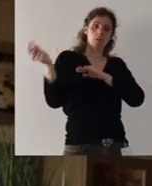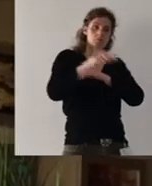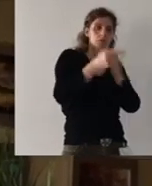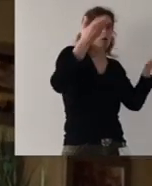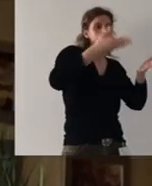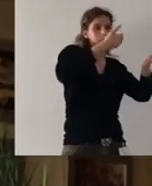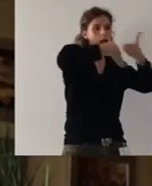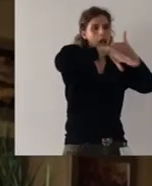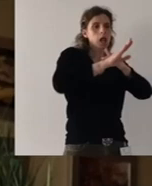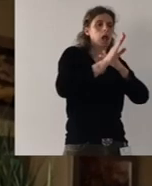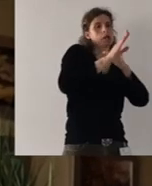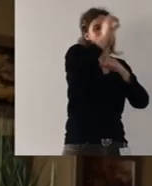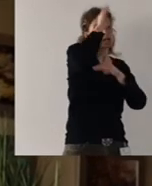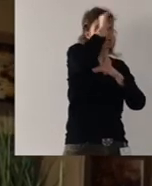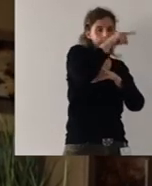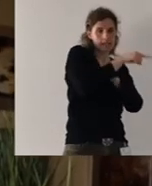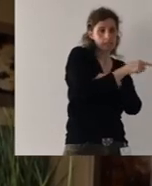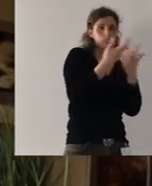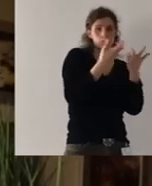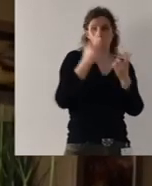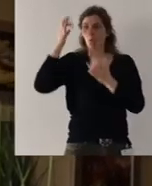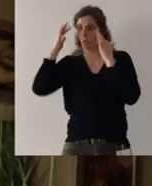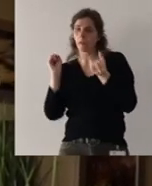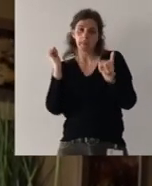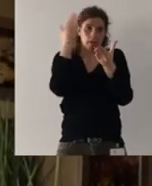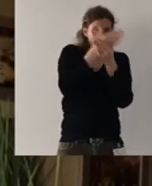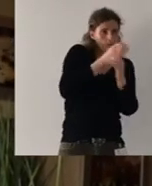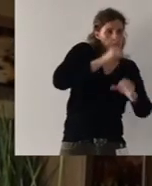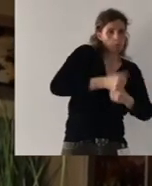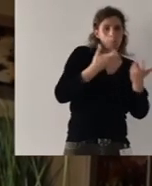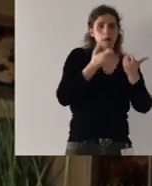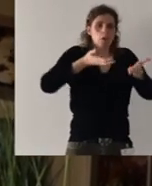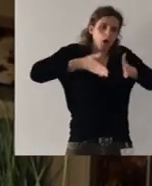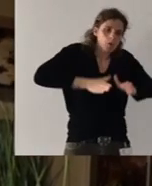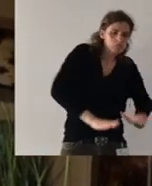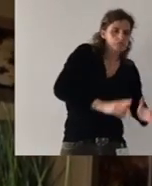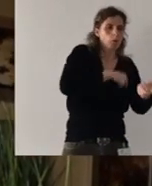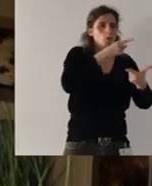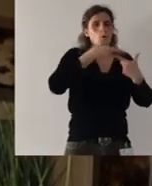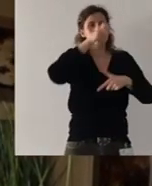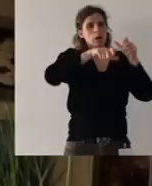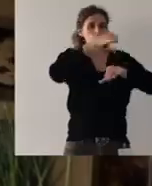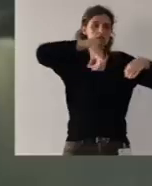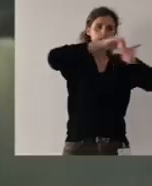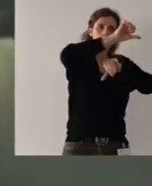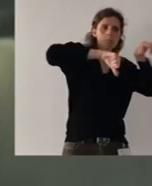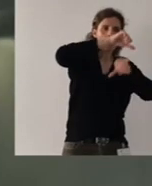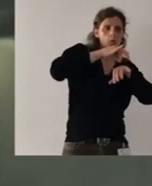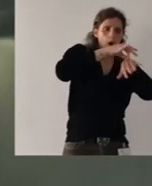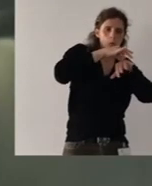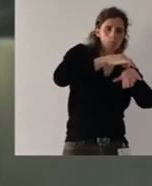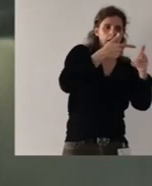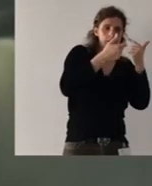de l'hospitalisation des personnes sourdes. Donc, autant que possible, Corinne va intervenir pour un accouchement, pour accompagner quelqu'un au